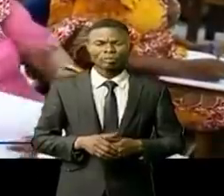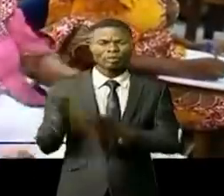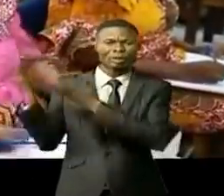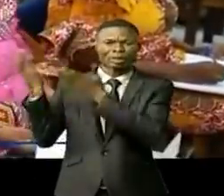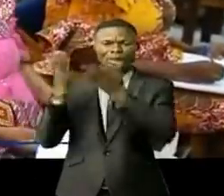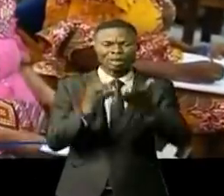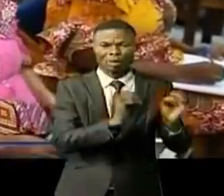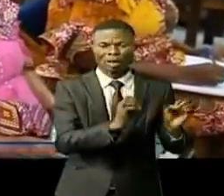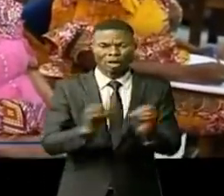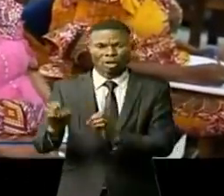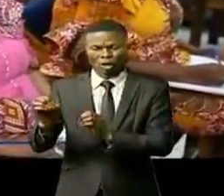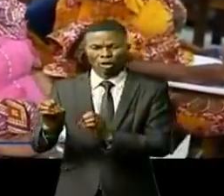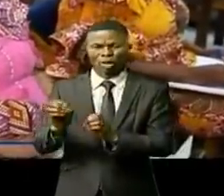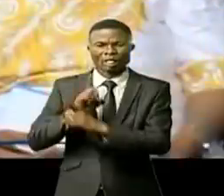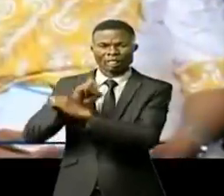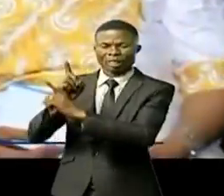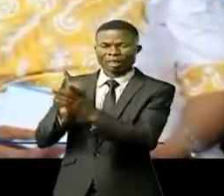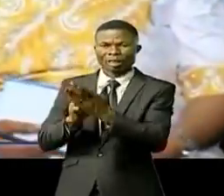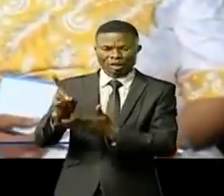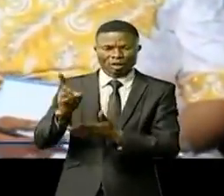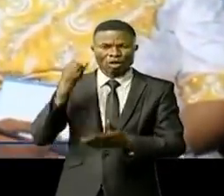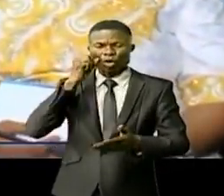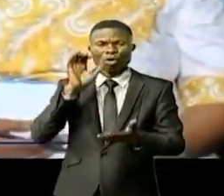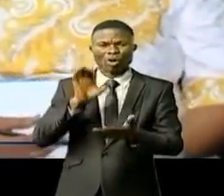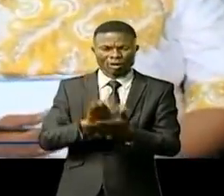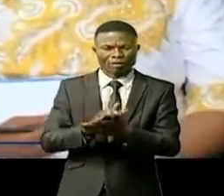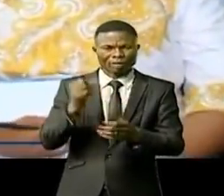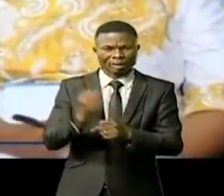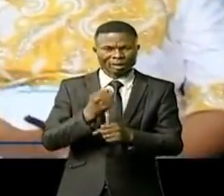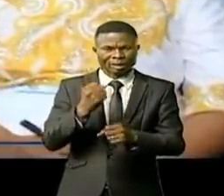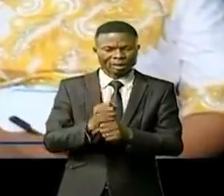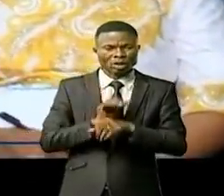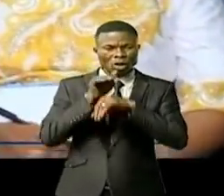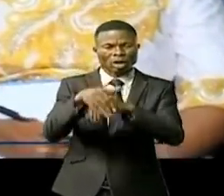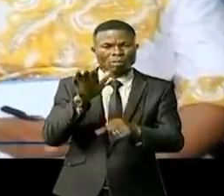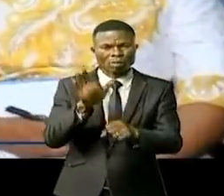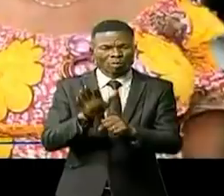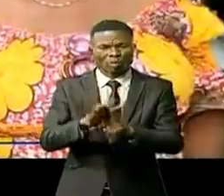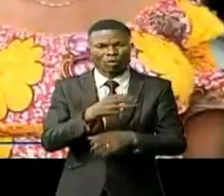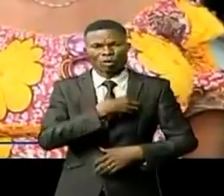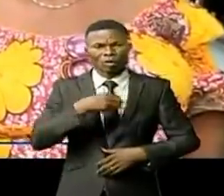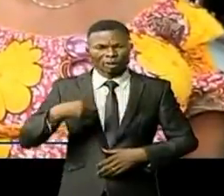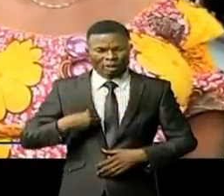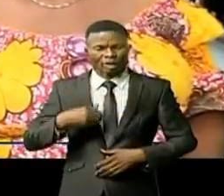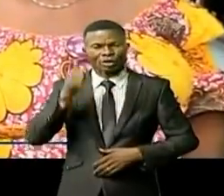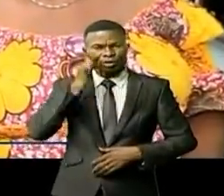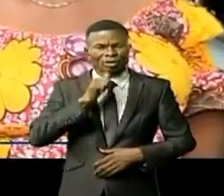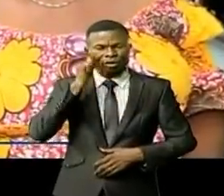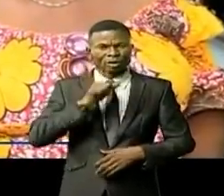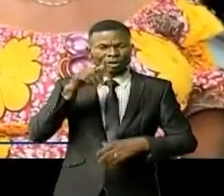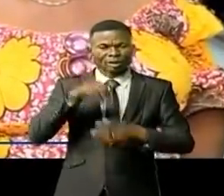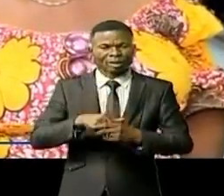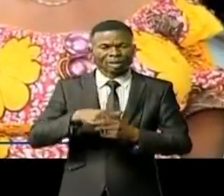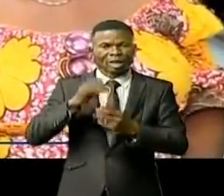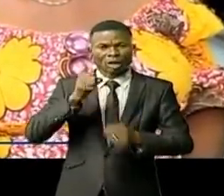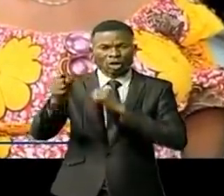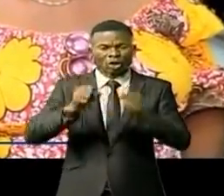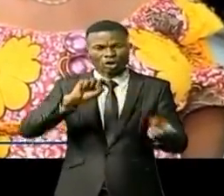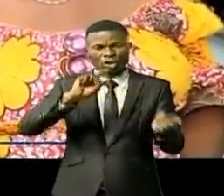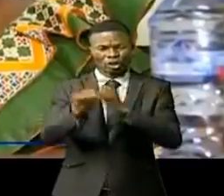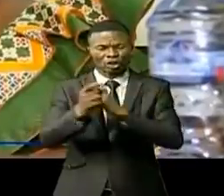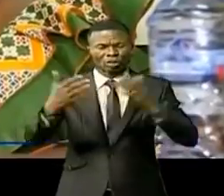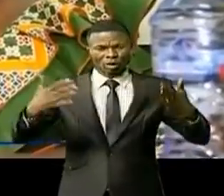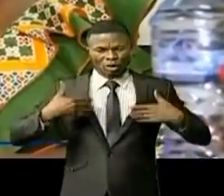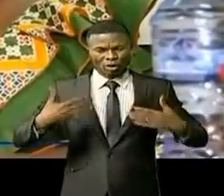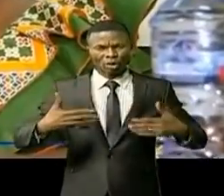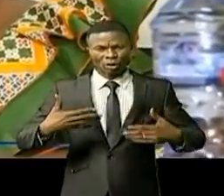de défense de droits des femmes à œuvrer pour une pleine participation des femmes et filles dans la lutte contre les changements